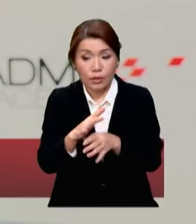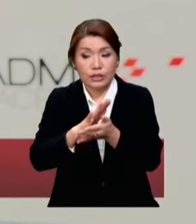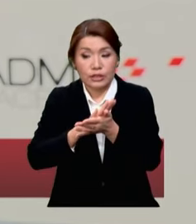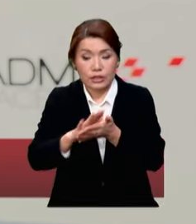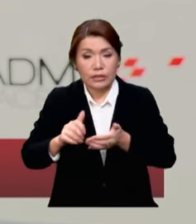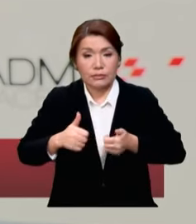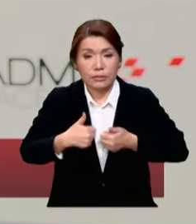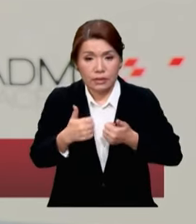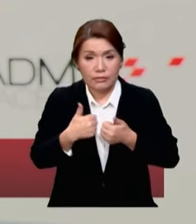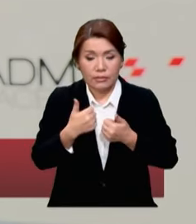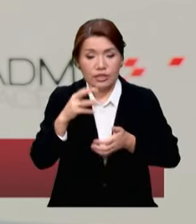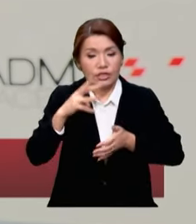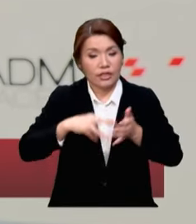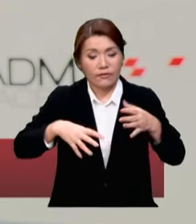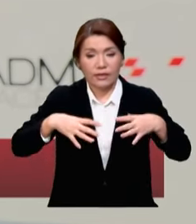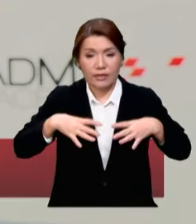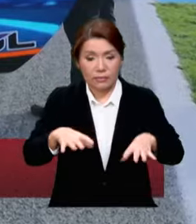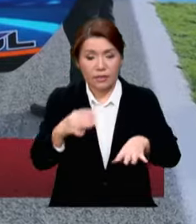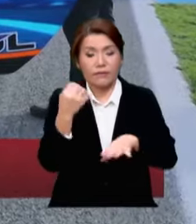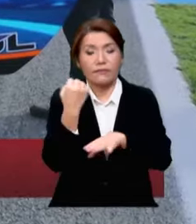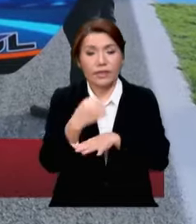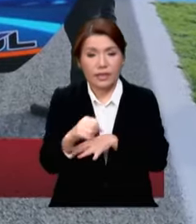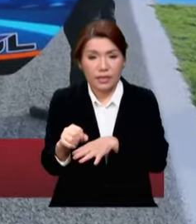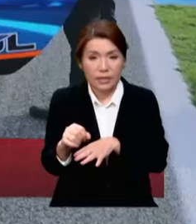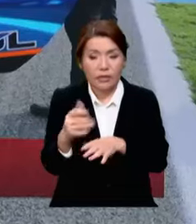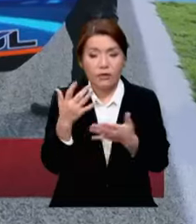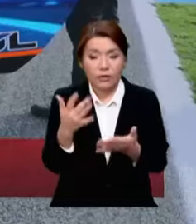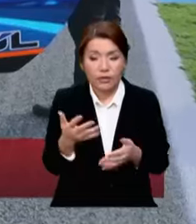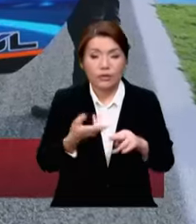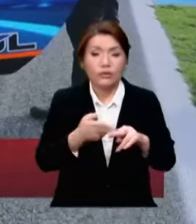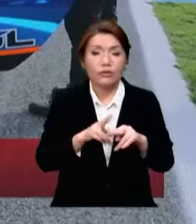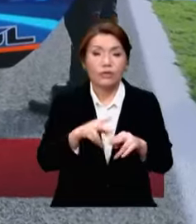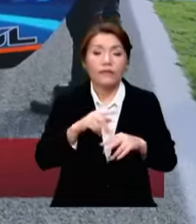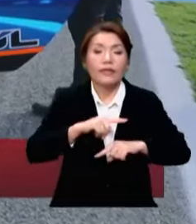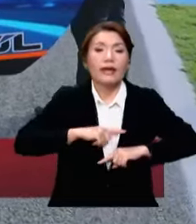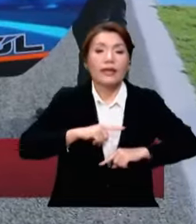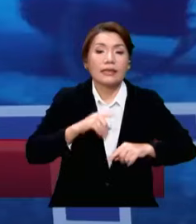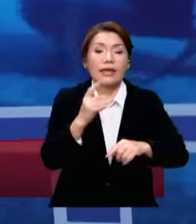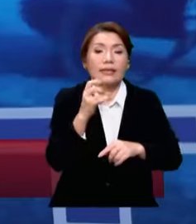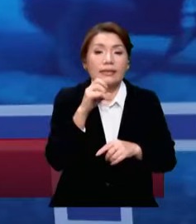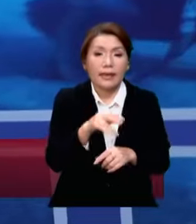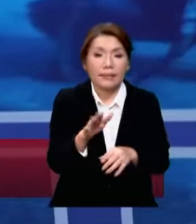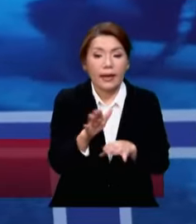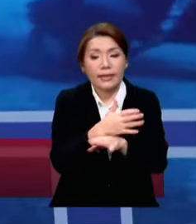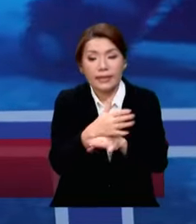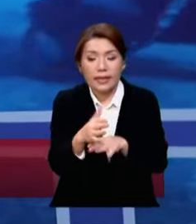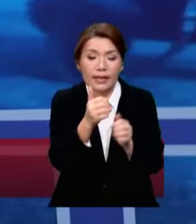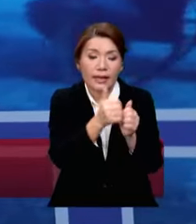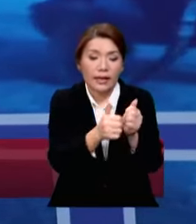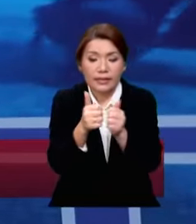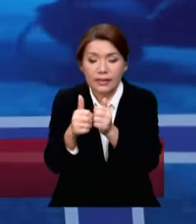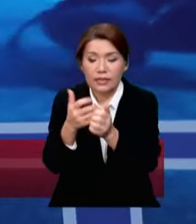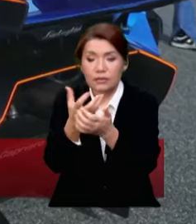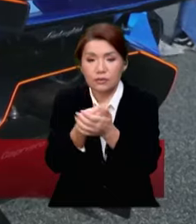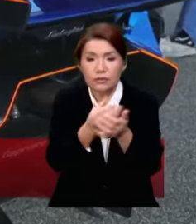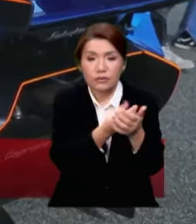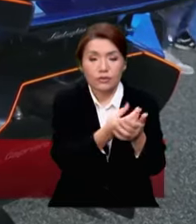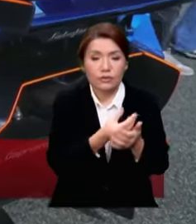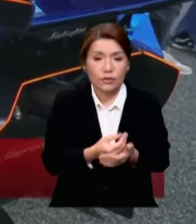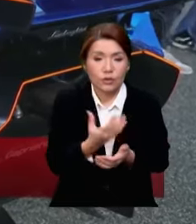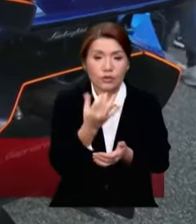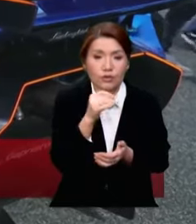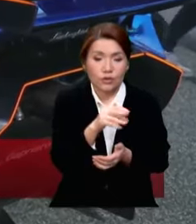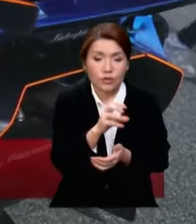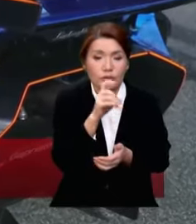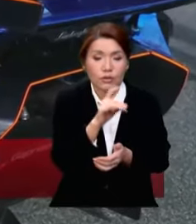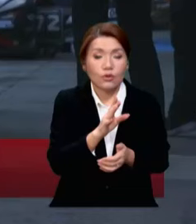не получить никаких штрафов и выиграть. Соревнования финального этапа проводились отдельно для каждого класса. При этом Шота